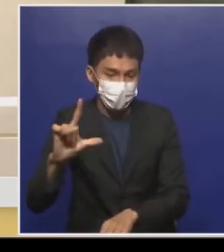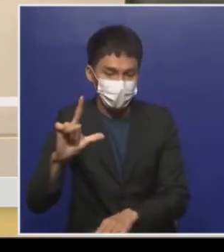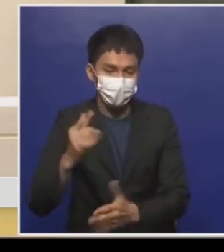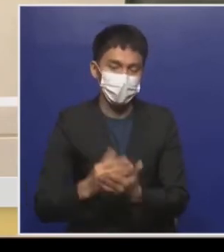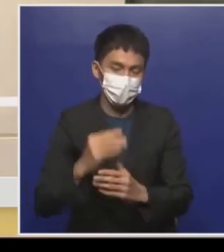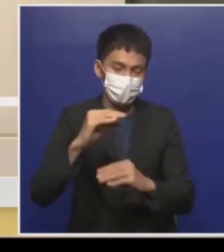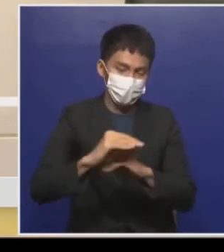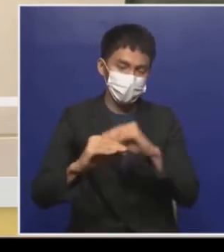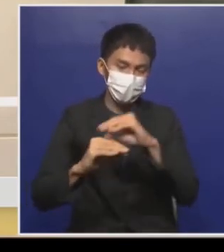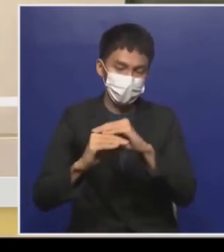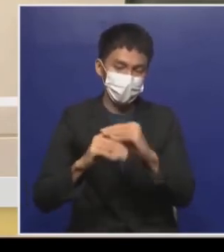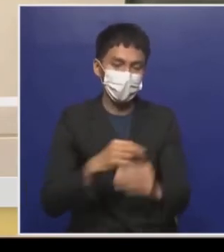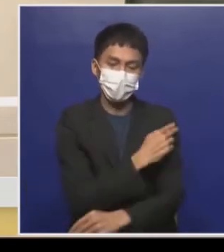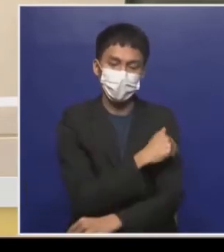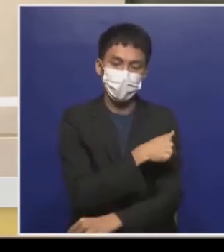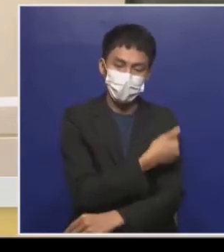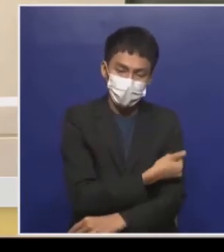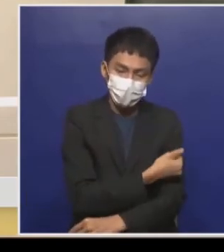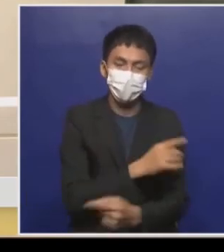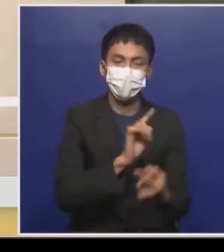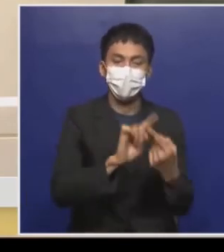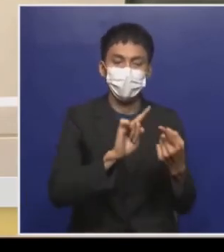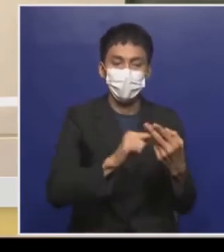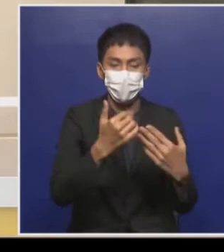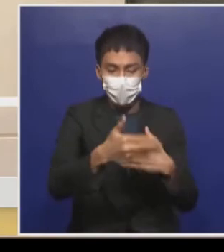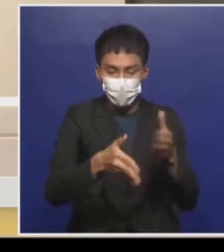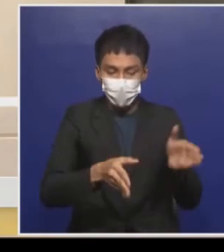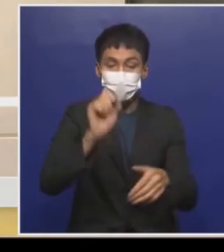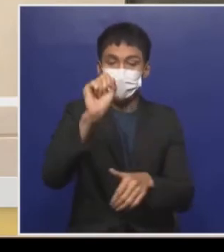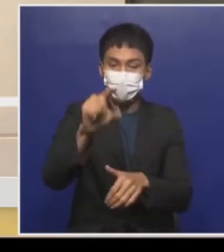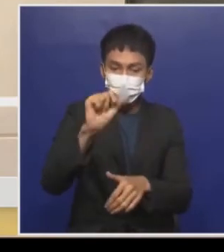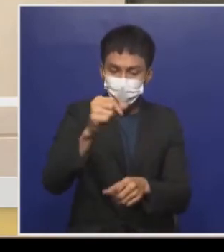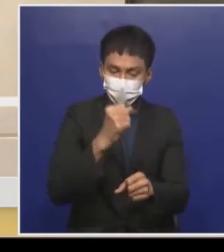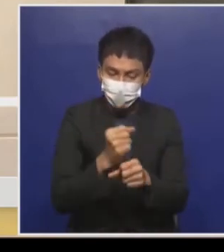สร้างโงพยาบาลร้างห้องจุกเฉินเพิ่มเติ